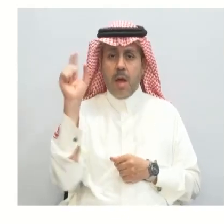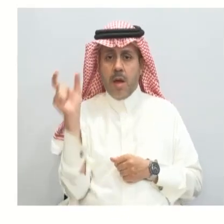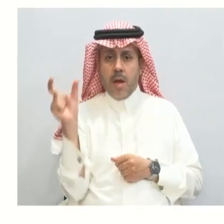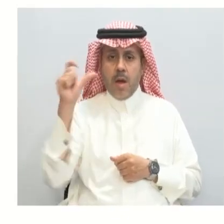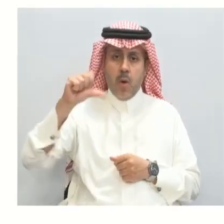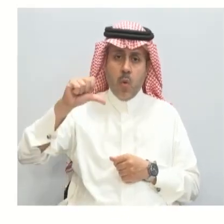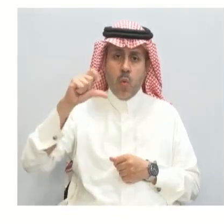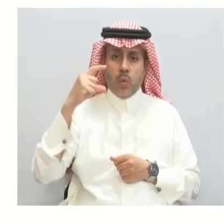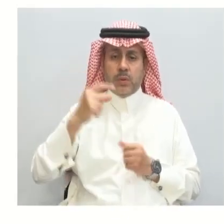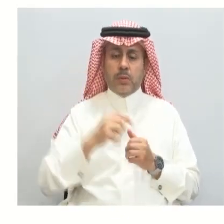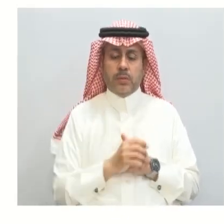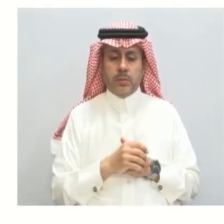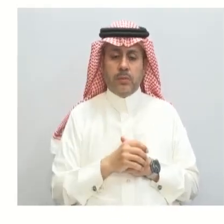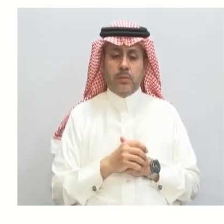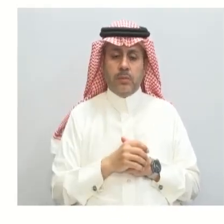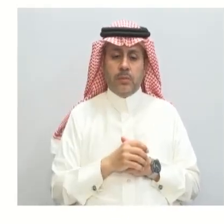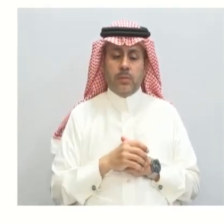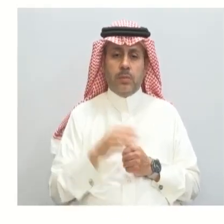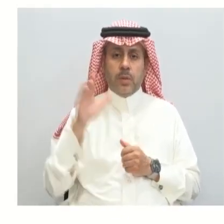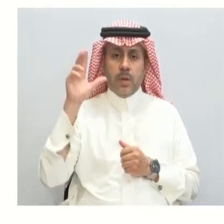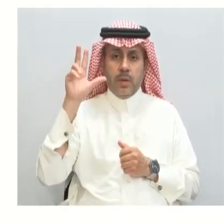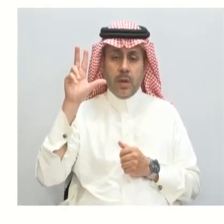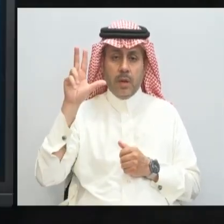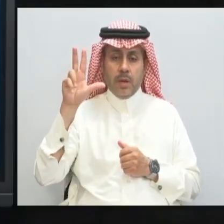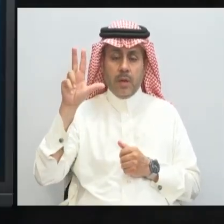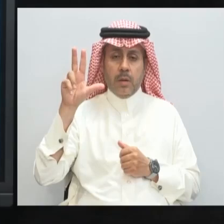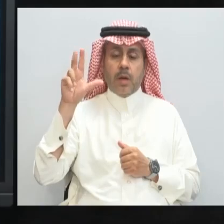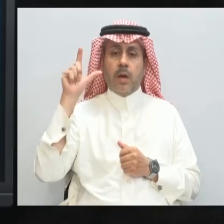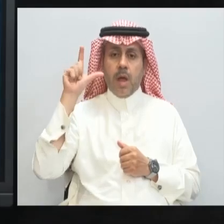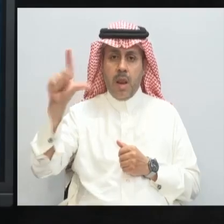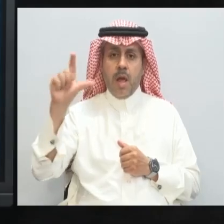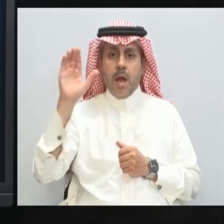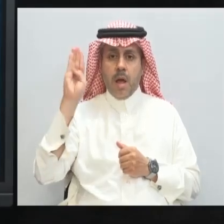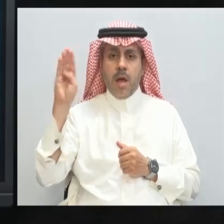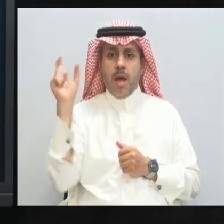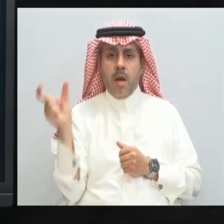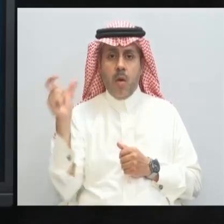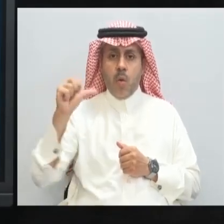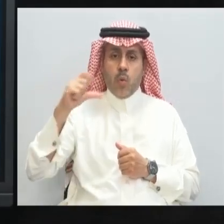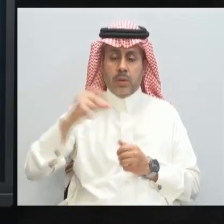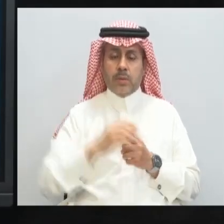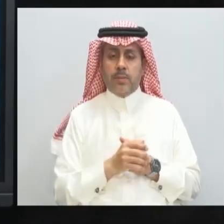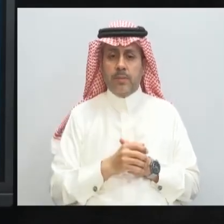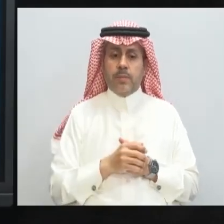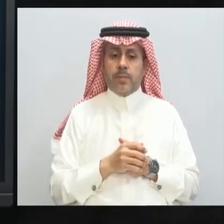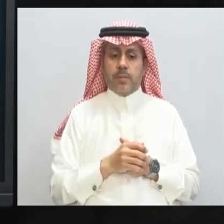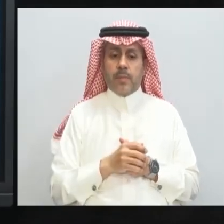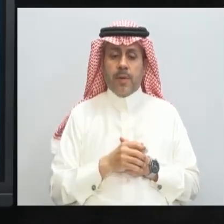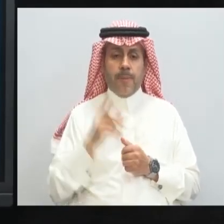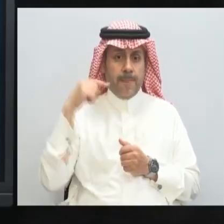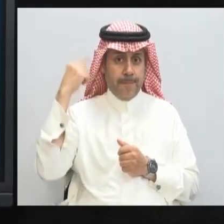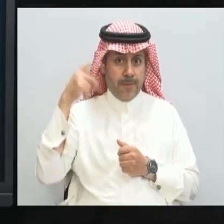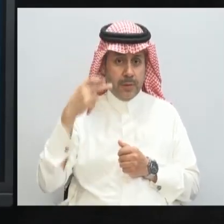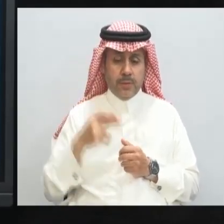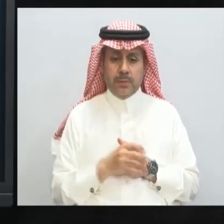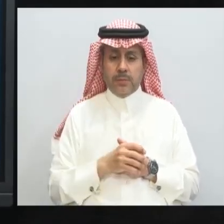لربه لكنود ما معنى كلمه لكنود ما معنى كلمه لكنود من منكم يستطيع الاجابه على هذا